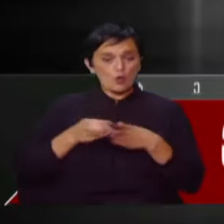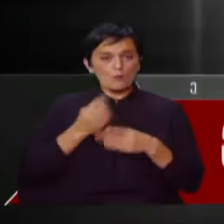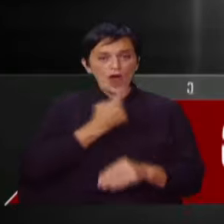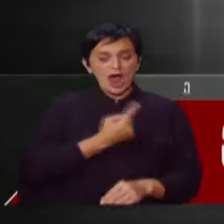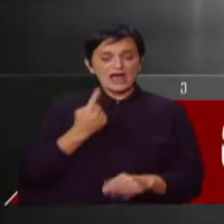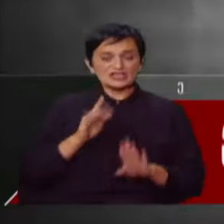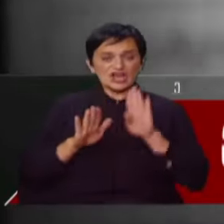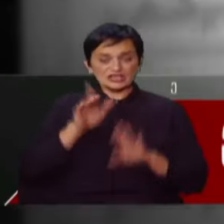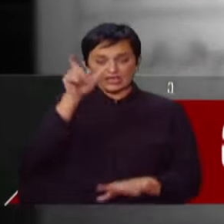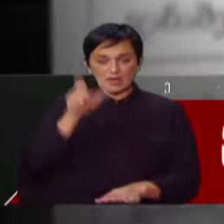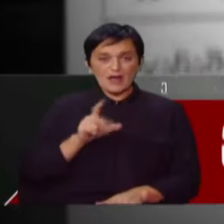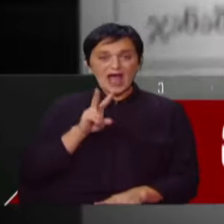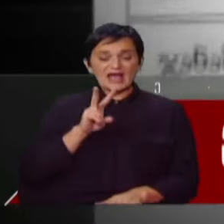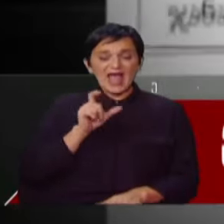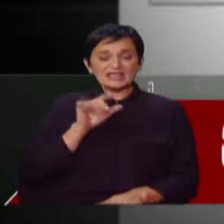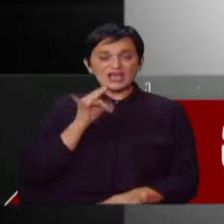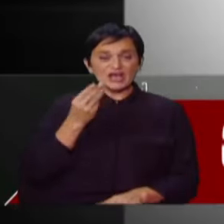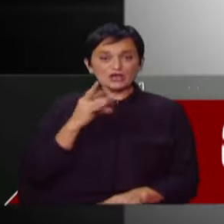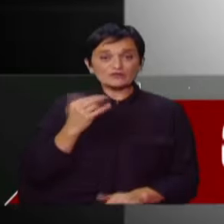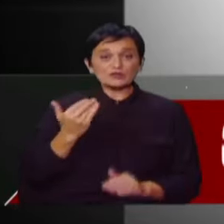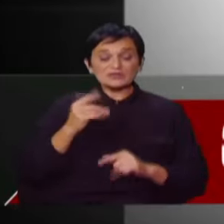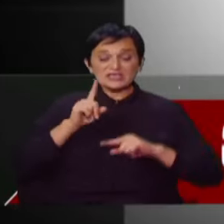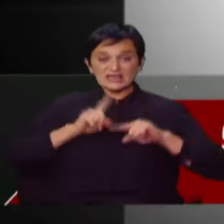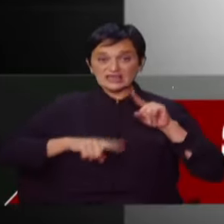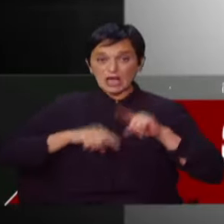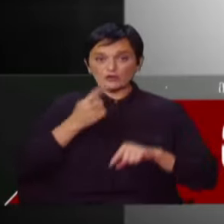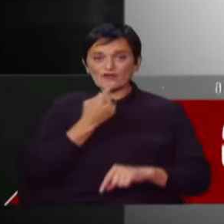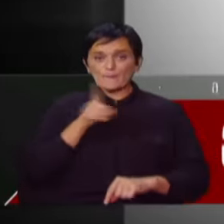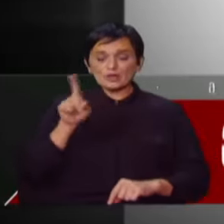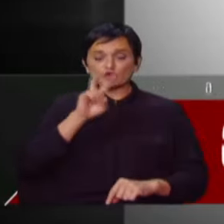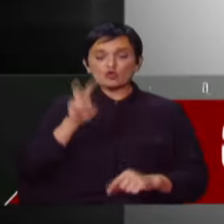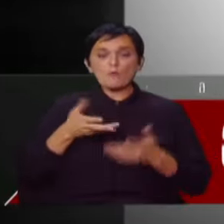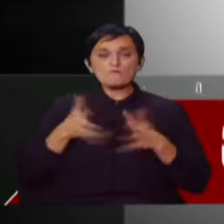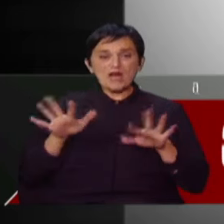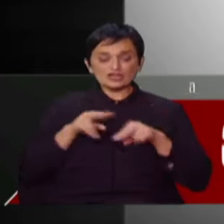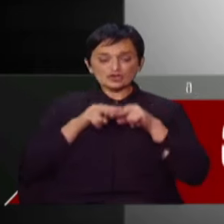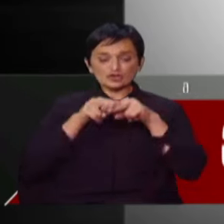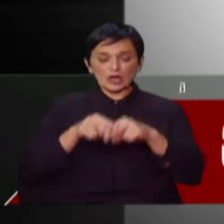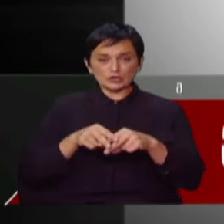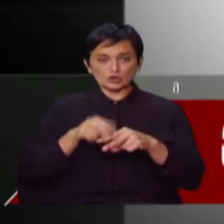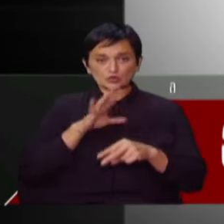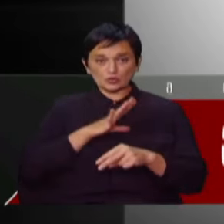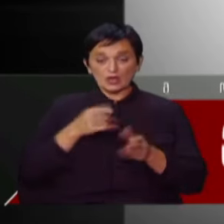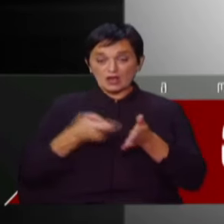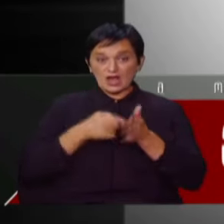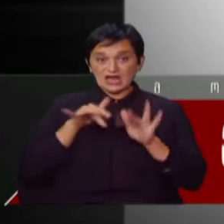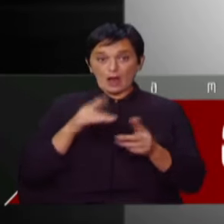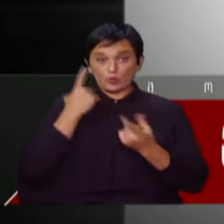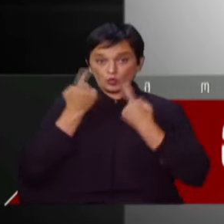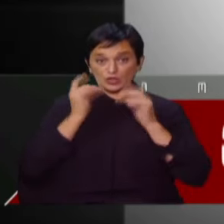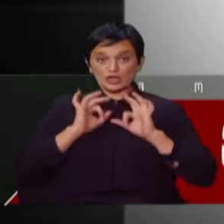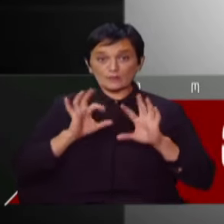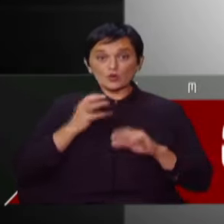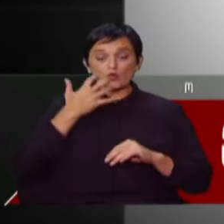ერთ-ერთ ხელმძღვანელს დავით კეზერაშვილისთვის და მისი ნათესავებისთვის მილიონ დოლარზე მეტი ჰქონდა ჩარიცხული. გამოძიების ინფორმაციით,